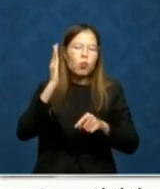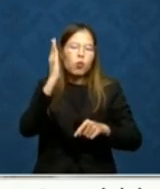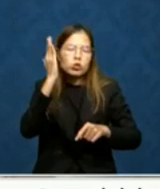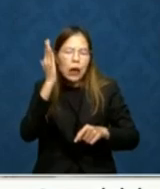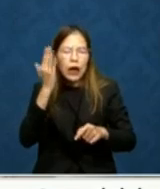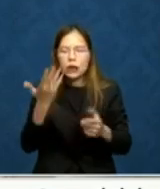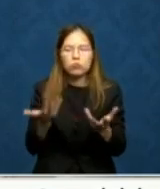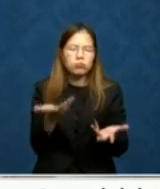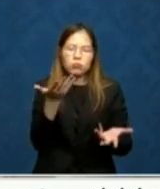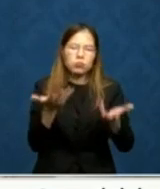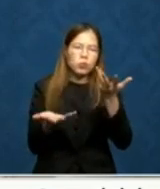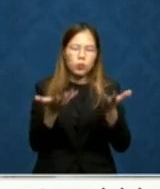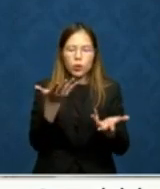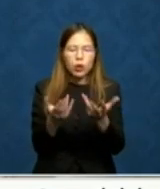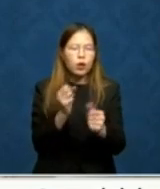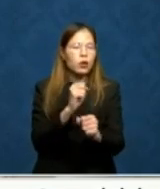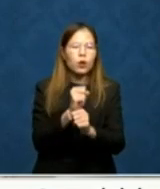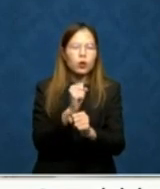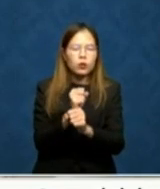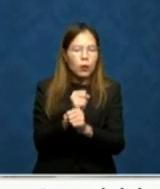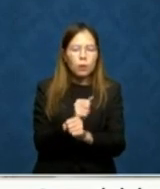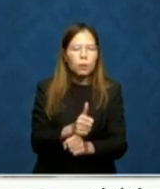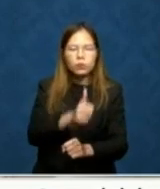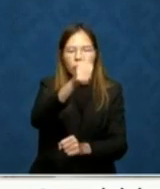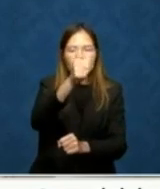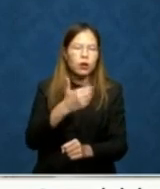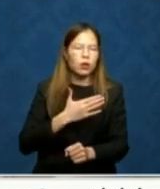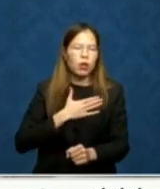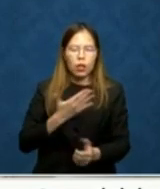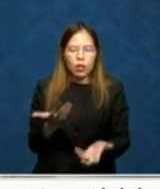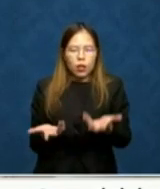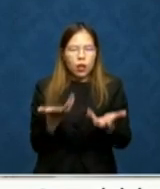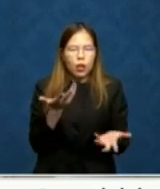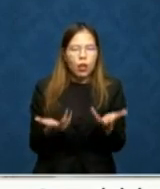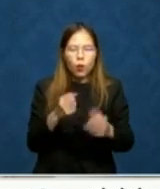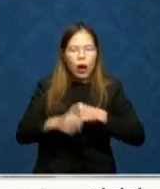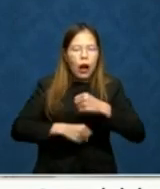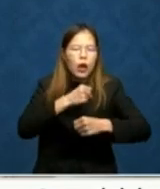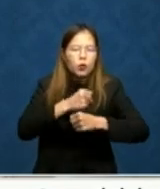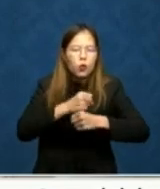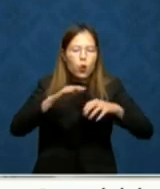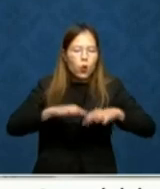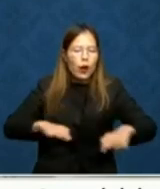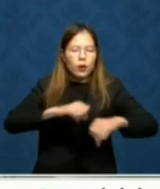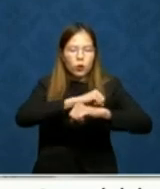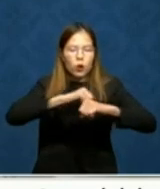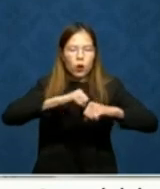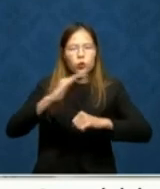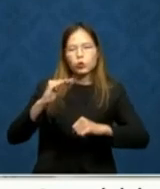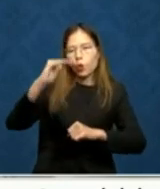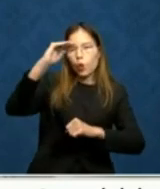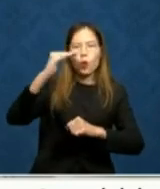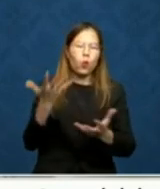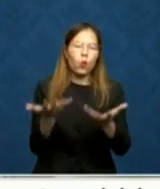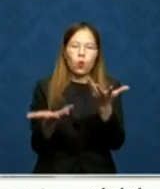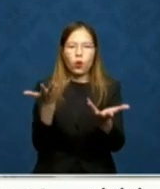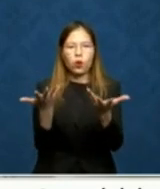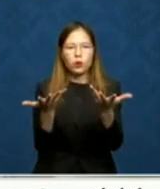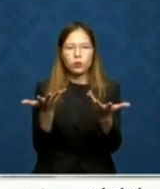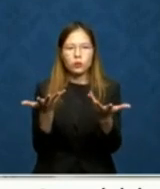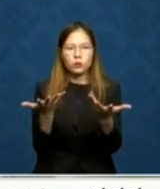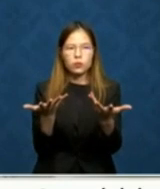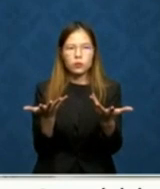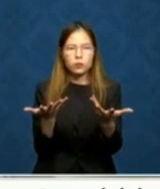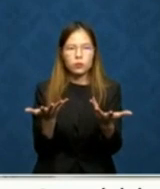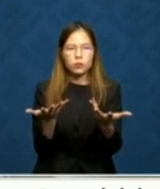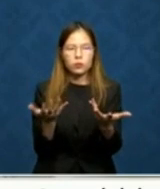สามารถโดนกระทำได้ไม่ว่าท่านจะอยู่สถานะใดหรือช่วงอายุใดก็ตามแต่นะคะเพราะฉะนั้นอยากให้ท่